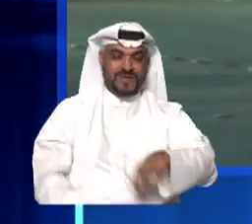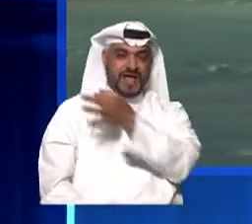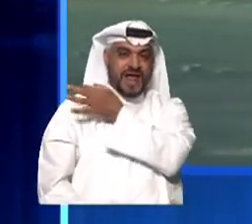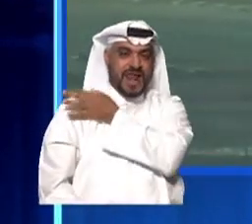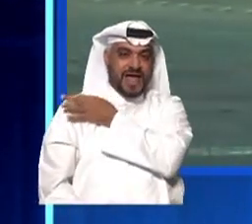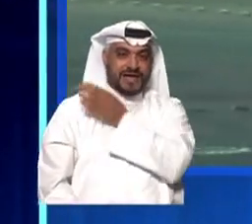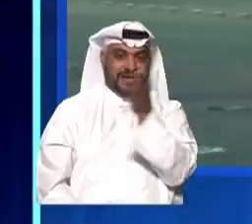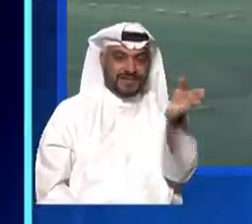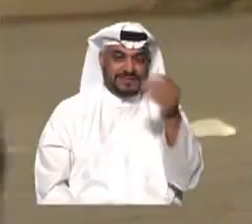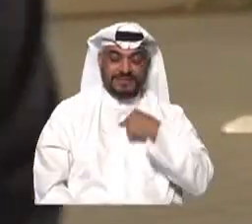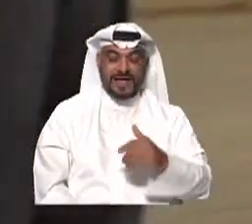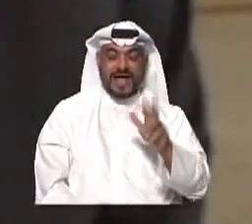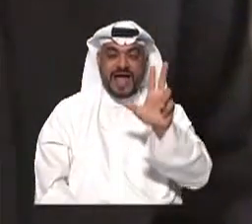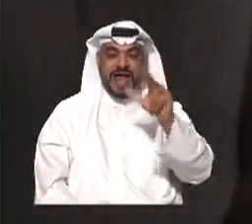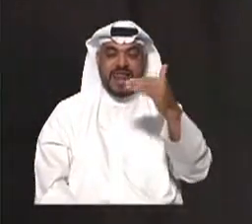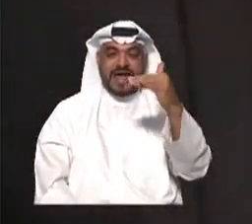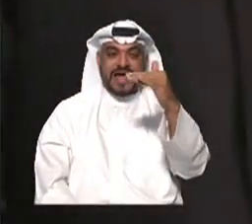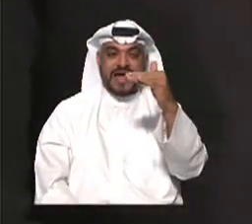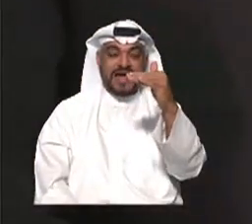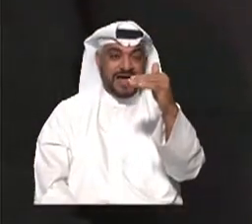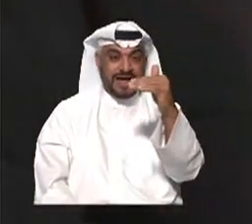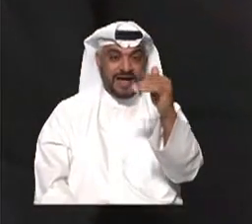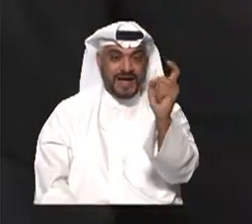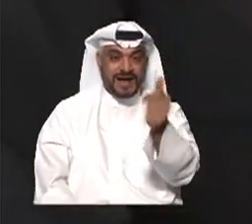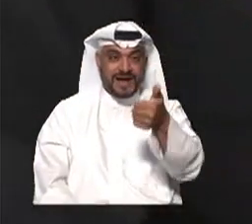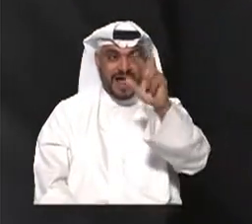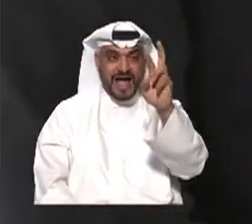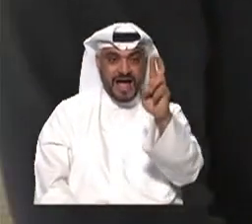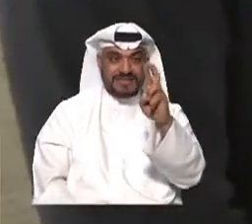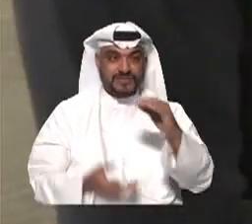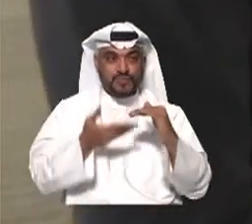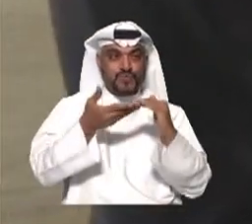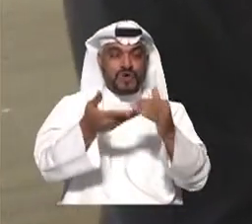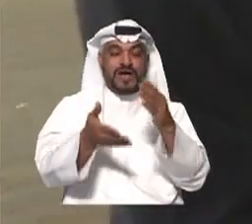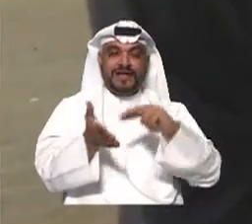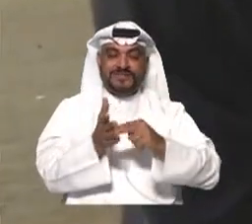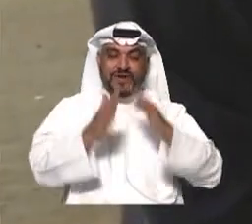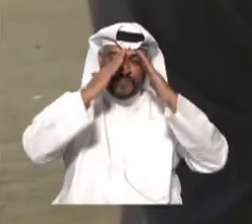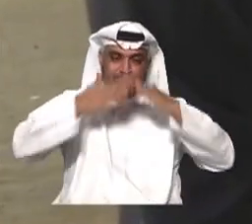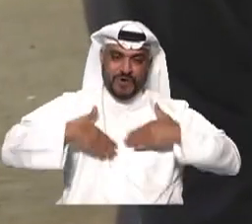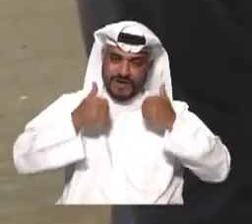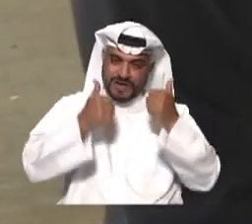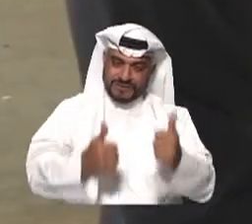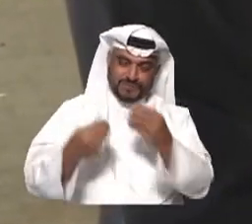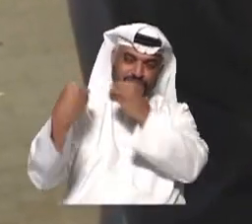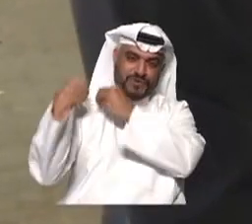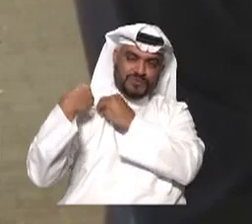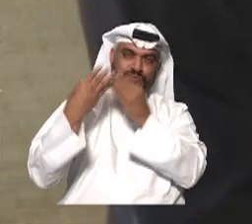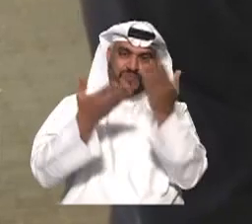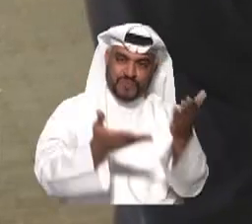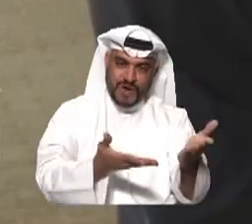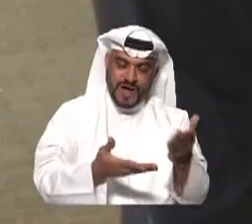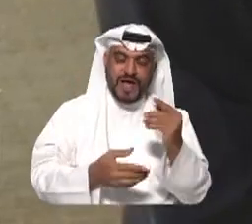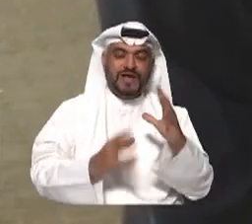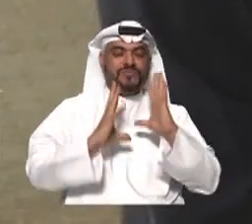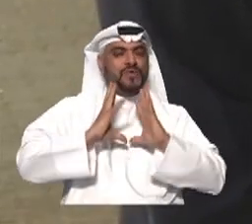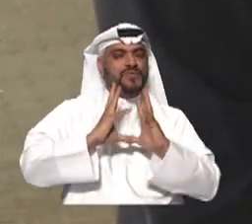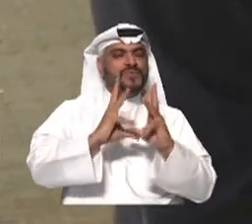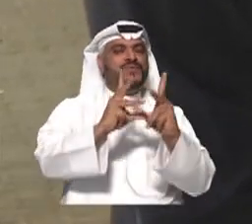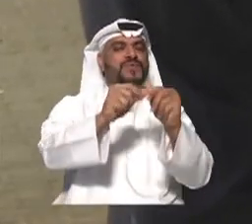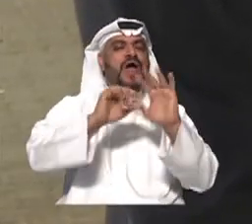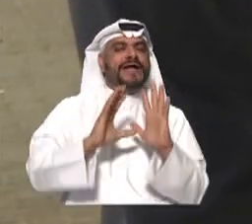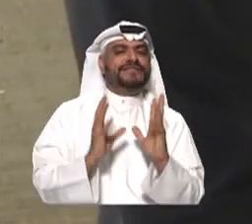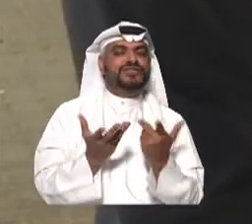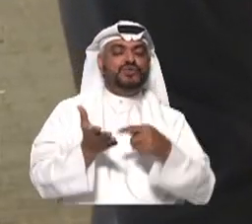اللطيف الخراز مساعد مدير إدارة منفذ نويصيب. كواكم الله جهود تبذل أمانة. نوضح للمشاهدين آخر القرارات